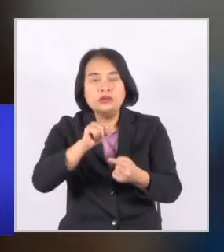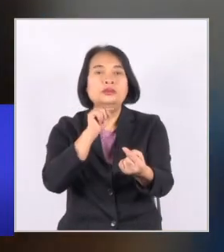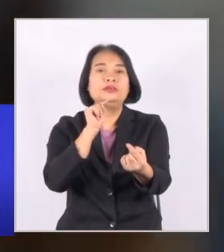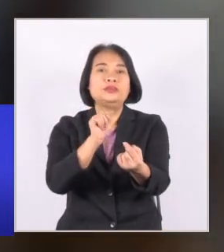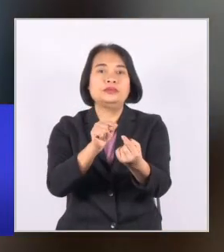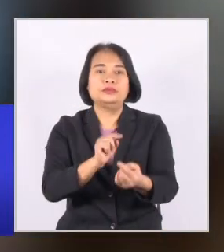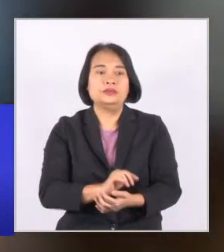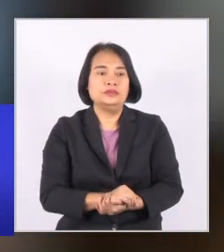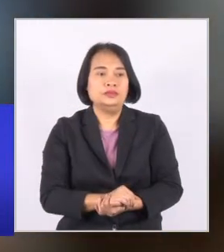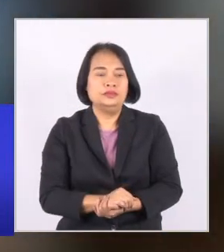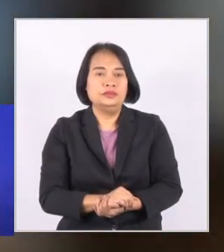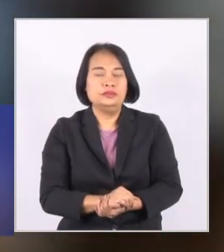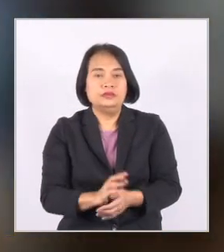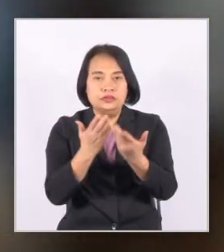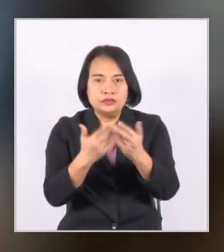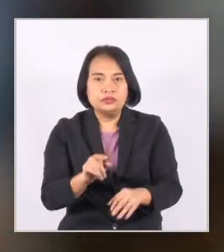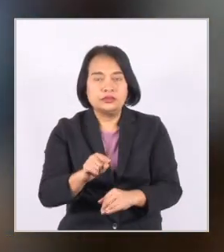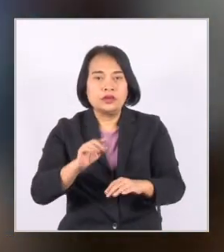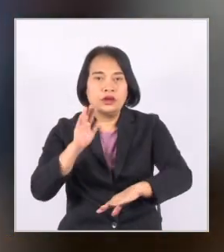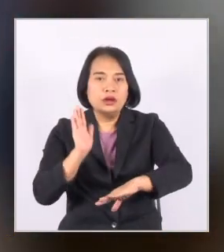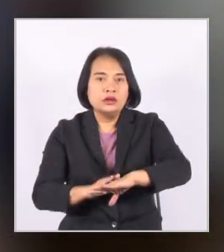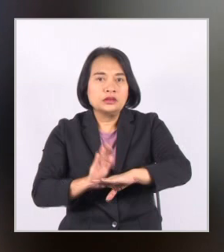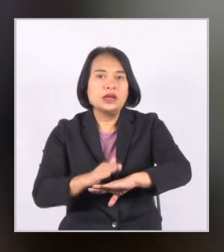คะโทษขั้นแรกคือว่ากล่าวตักเตือนก่อนแล้